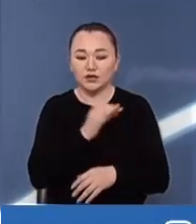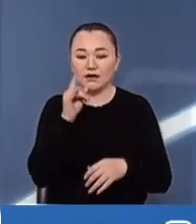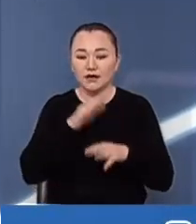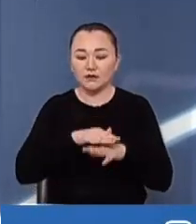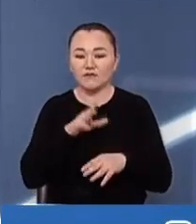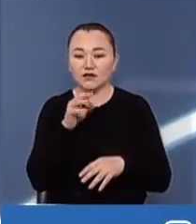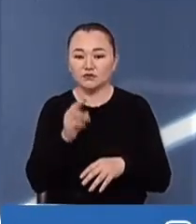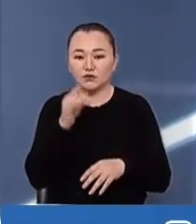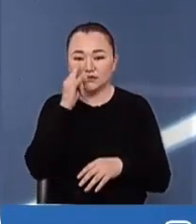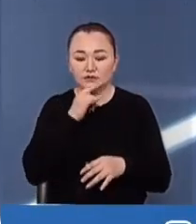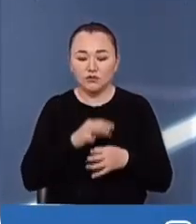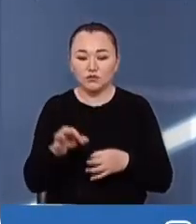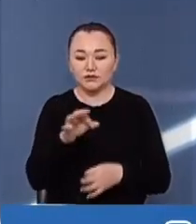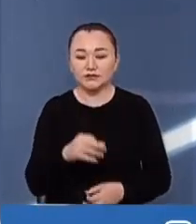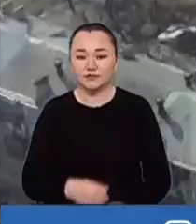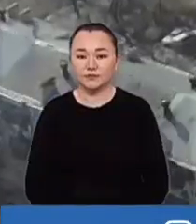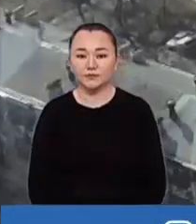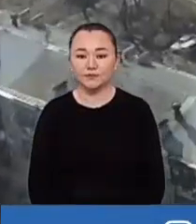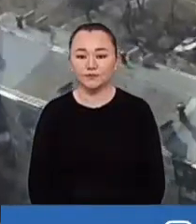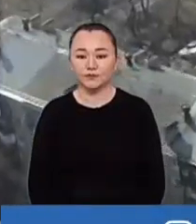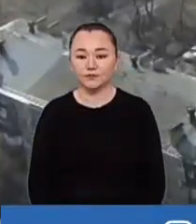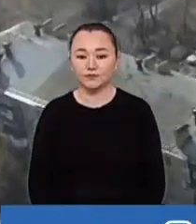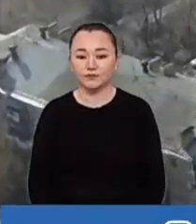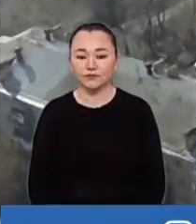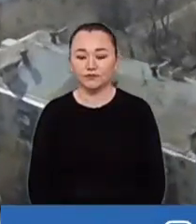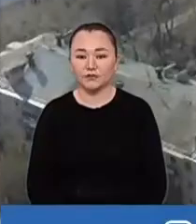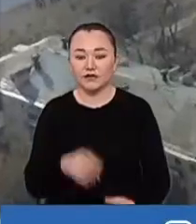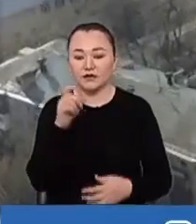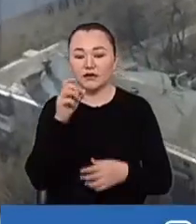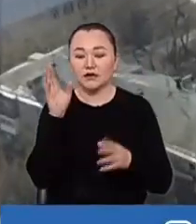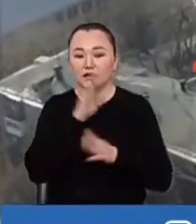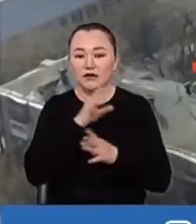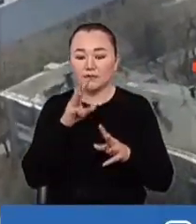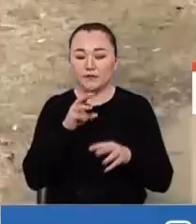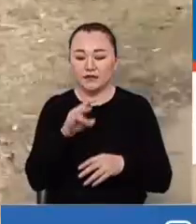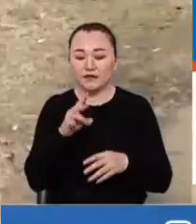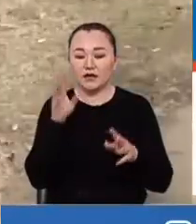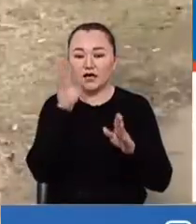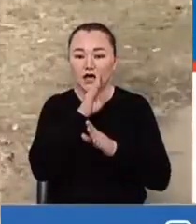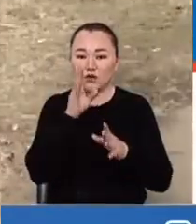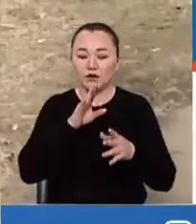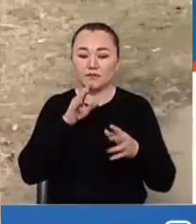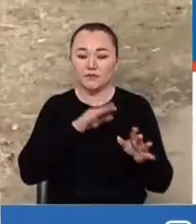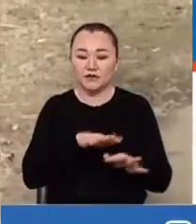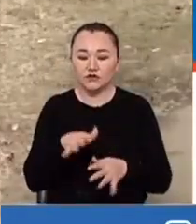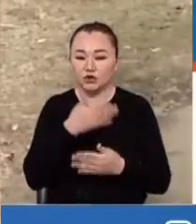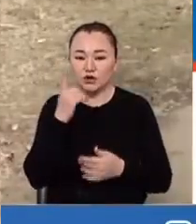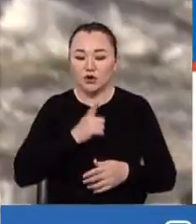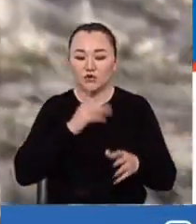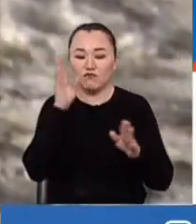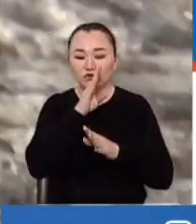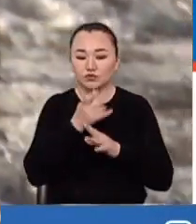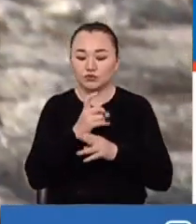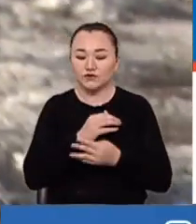Акимата Восточно-Казахстанской области. В Минэкологии отмечают, цена бездействия в отношении охраны воздуха